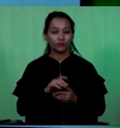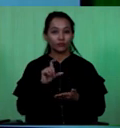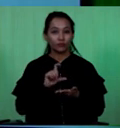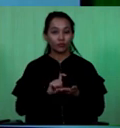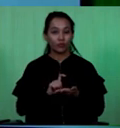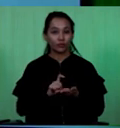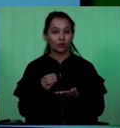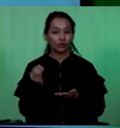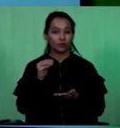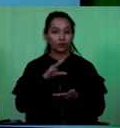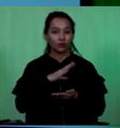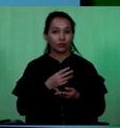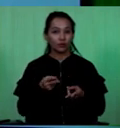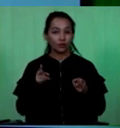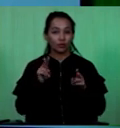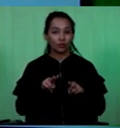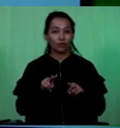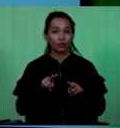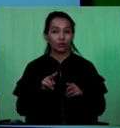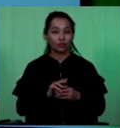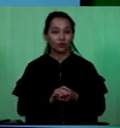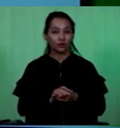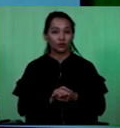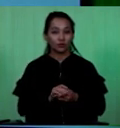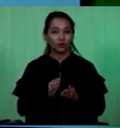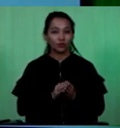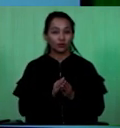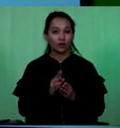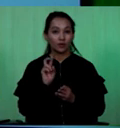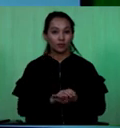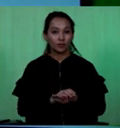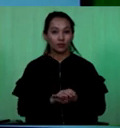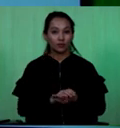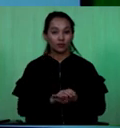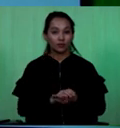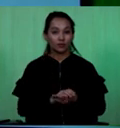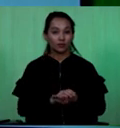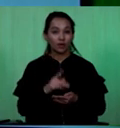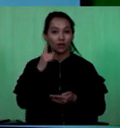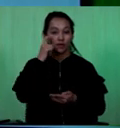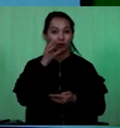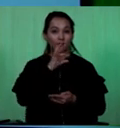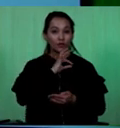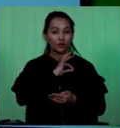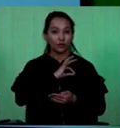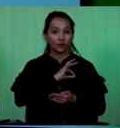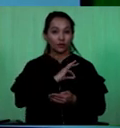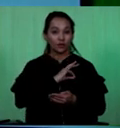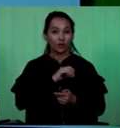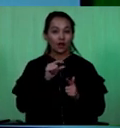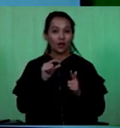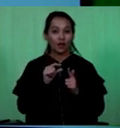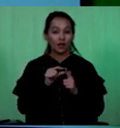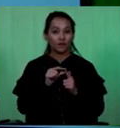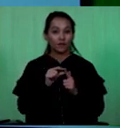Qolgan bodringni B kilogramdan qilib yashiklarga solindi. Ushbu ma'lumotlar asosida harfli